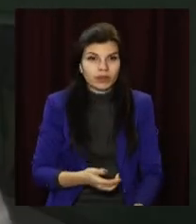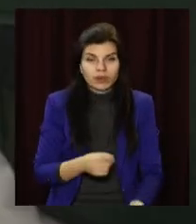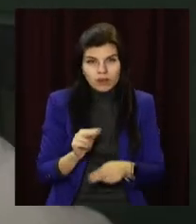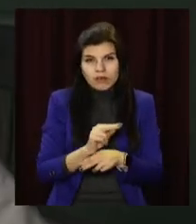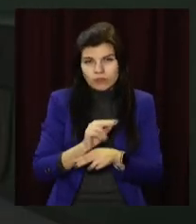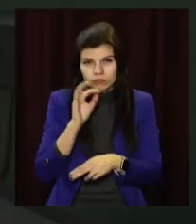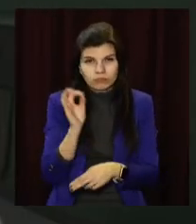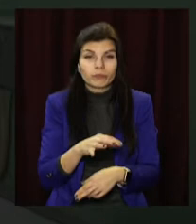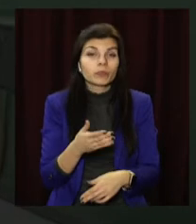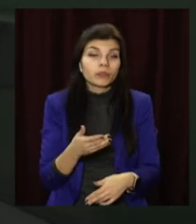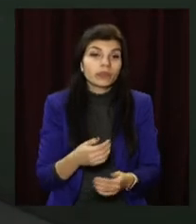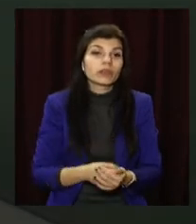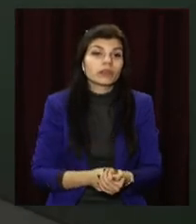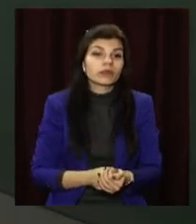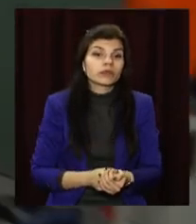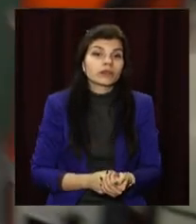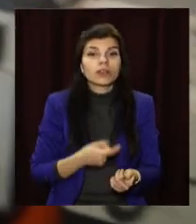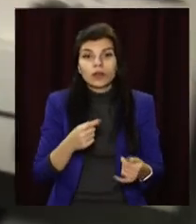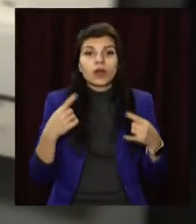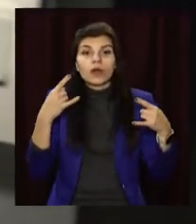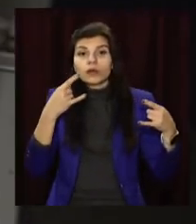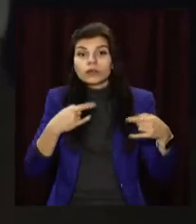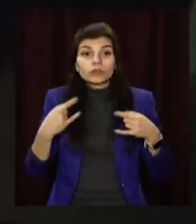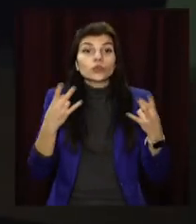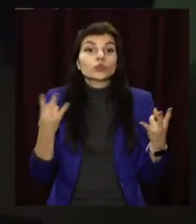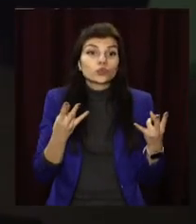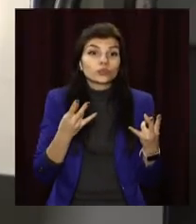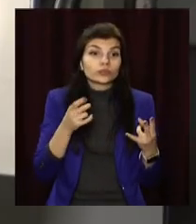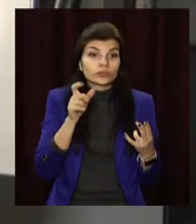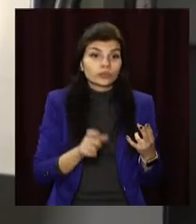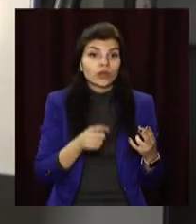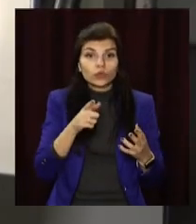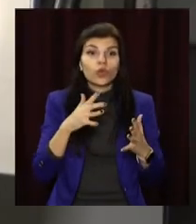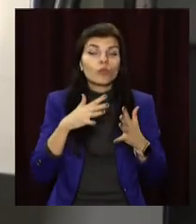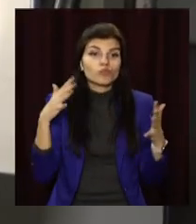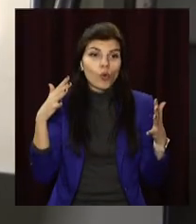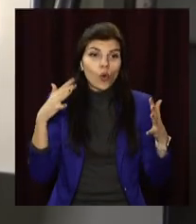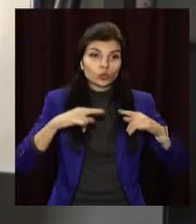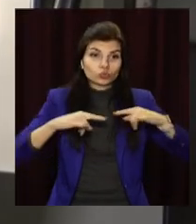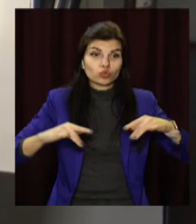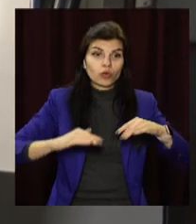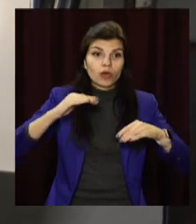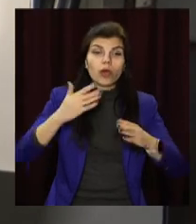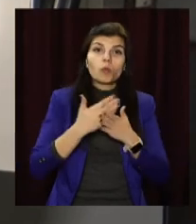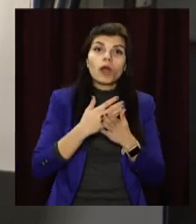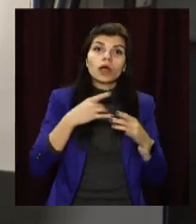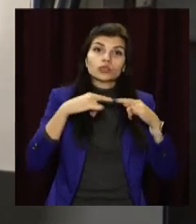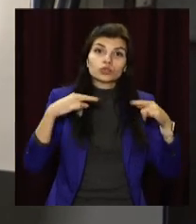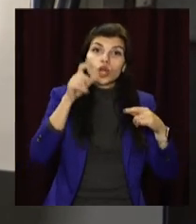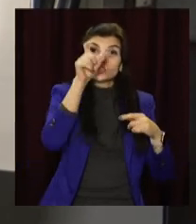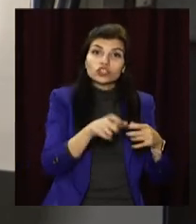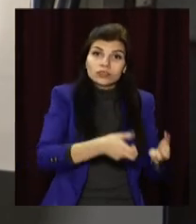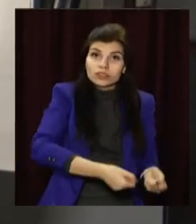плані керування, в плані обстеження пацієнтів, тобто високий стіл. Якщо пацієнта треба перекладати, це